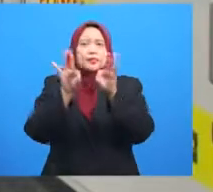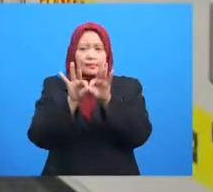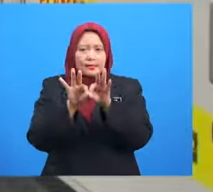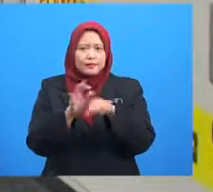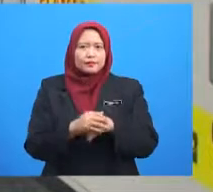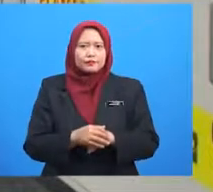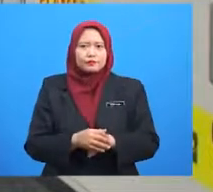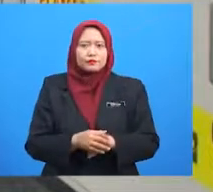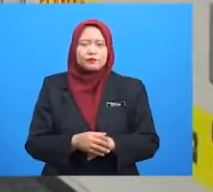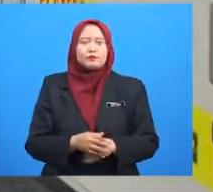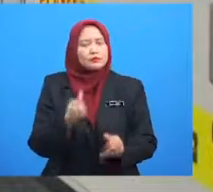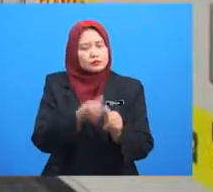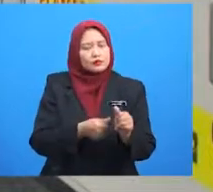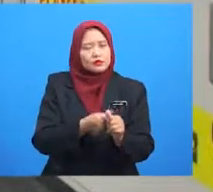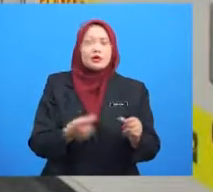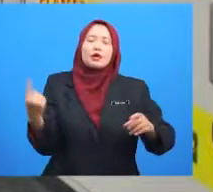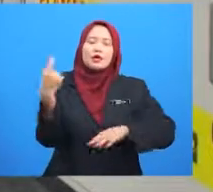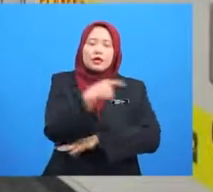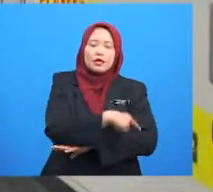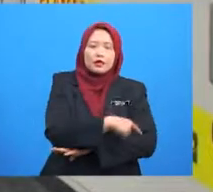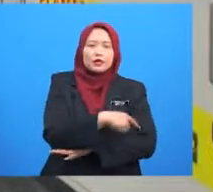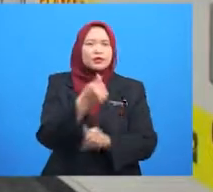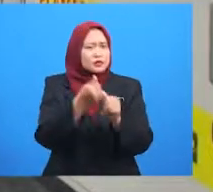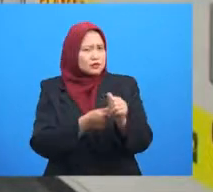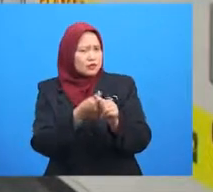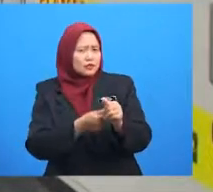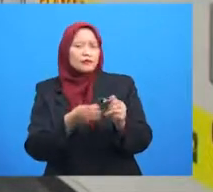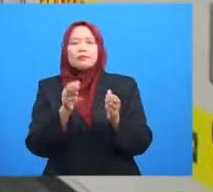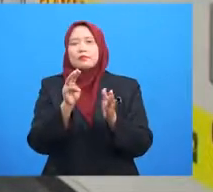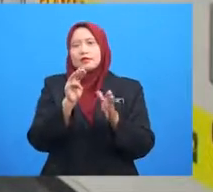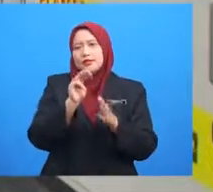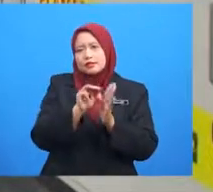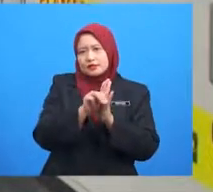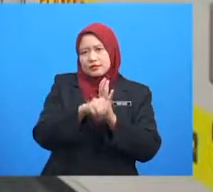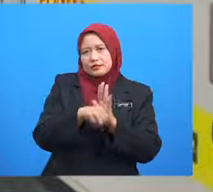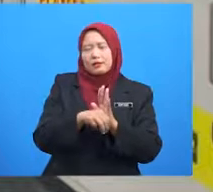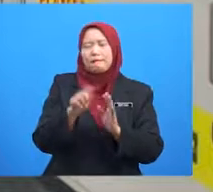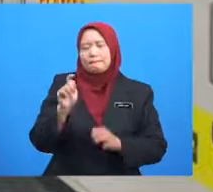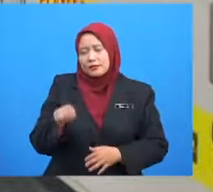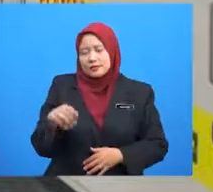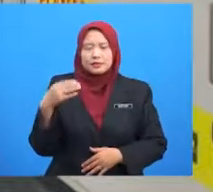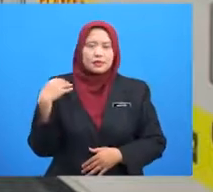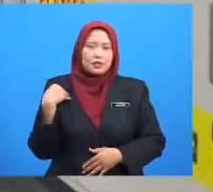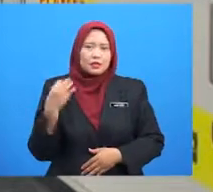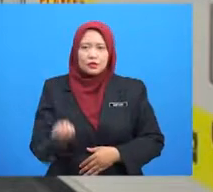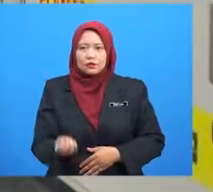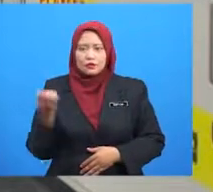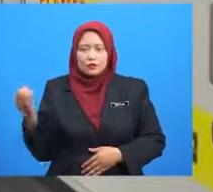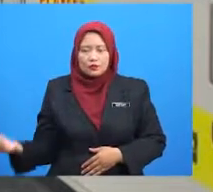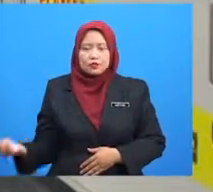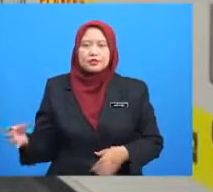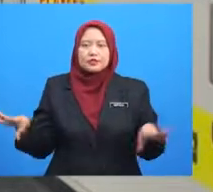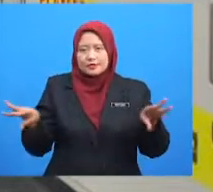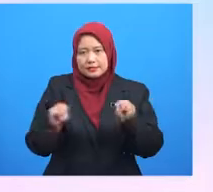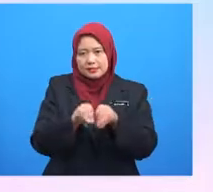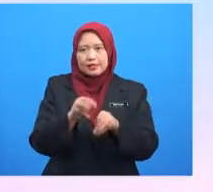dan setiap masa, mesti ada kejadian objek menyerap air dalam kehidupan kita. Jom kita lihat